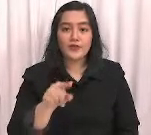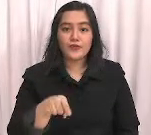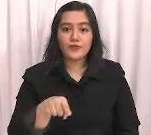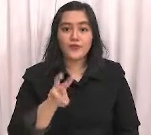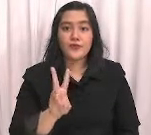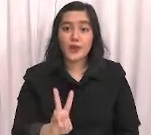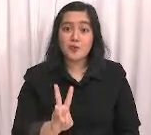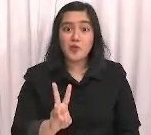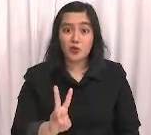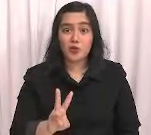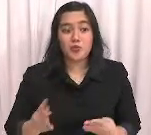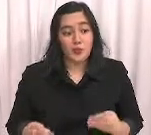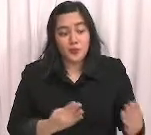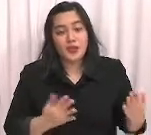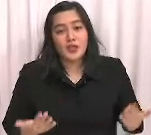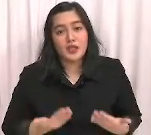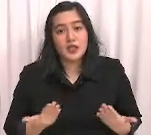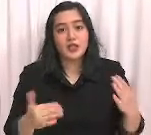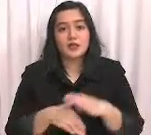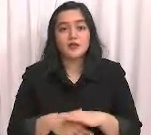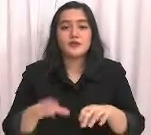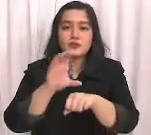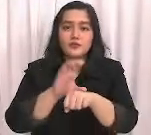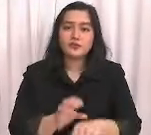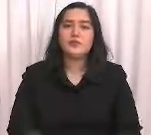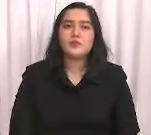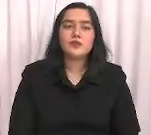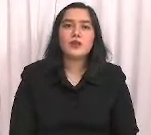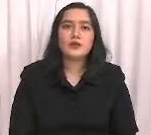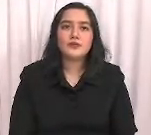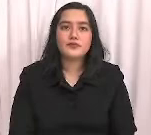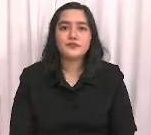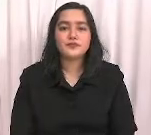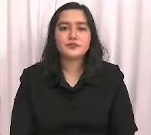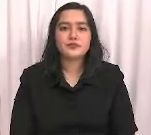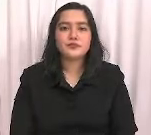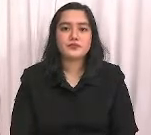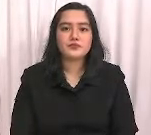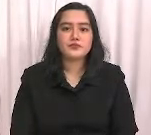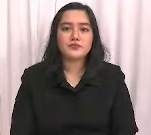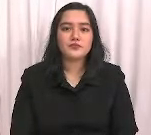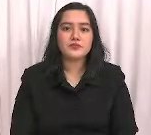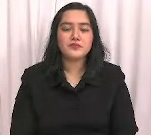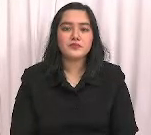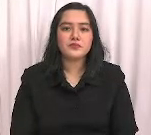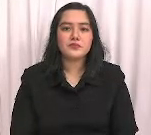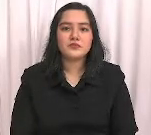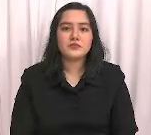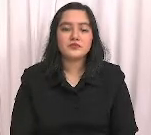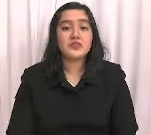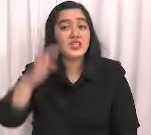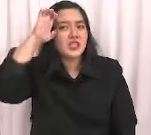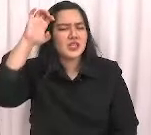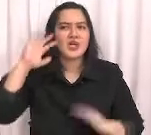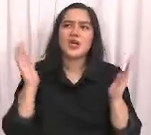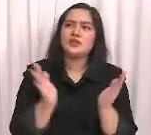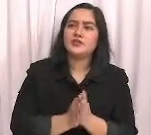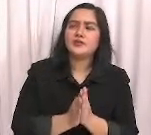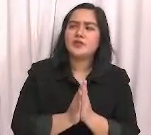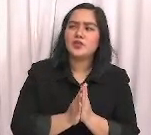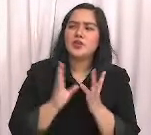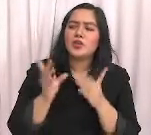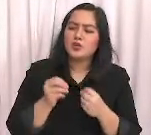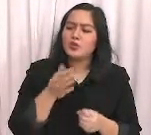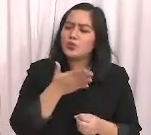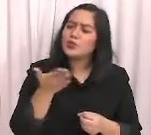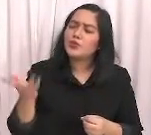ang dami noon. Ngayon nasa iba't ibang bansa na. Sabi ko, kayo ba yung may mga asawa na? Opo, may mga pamilya na kami. Uh-huh. May mga pamilya na sila. Akalain